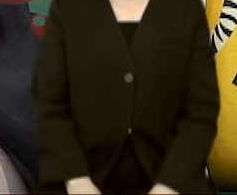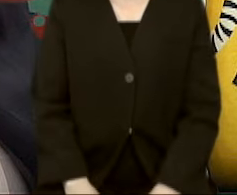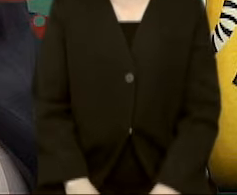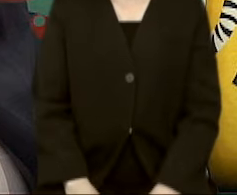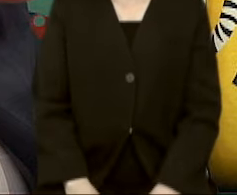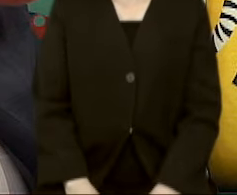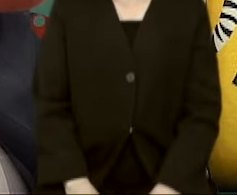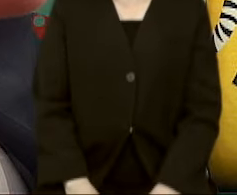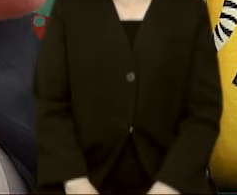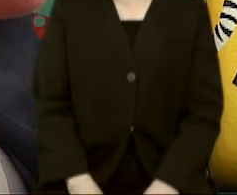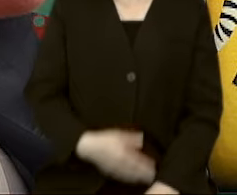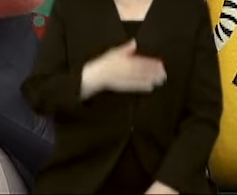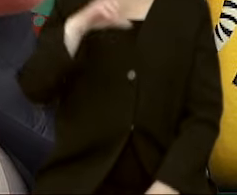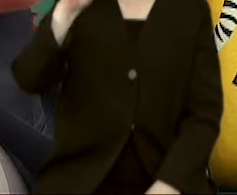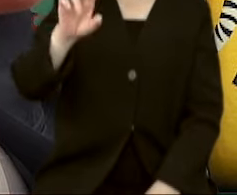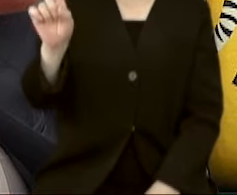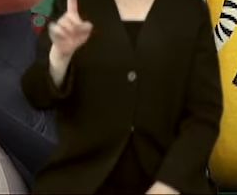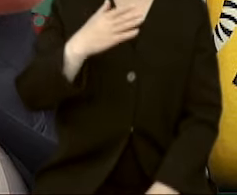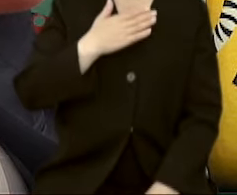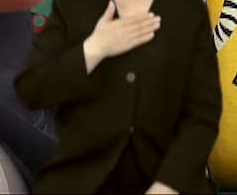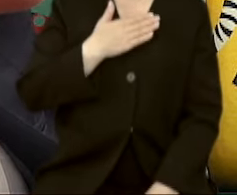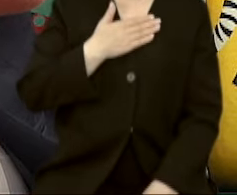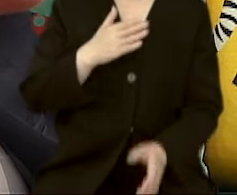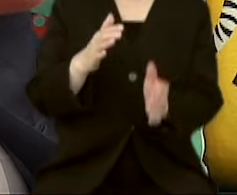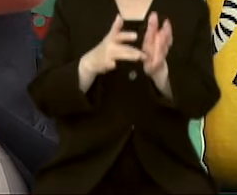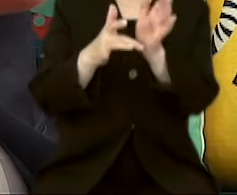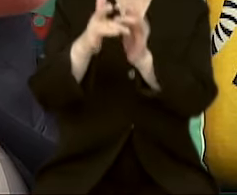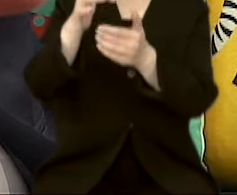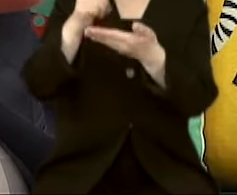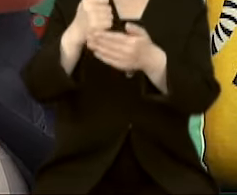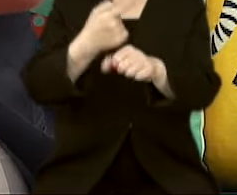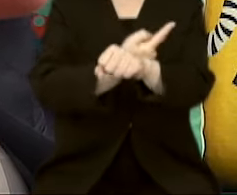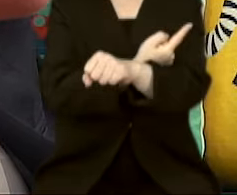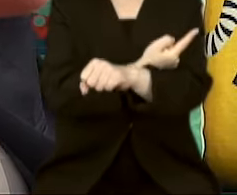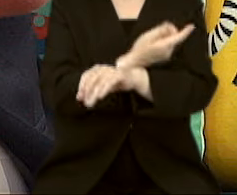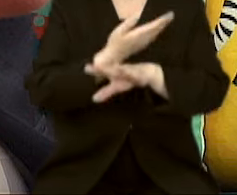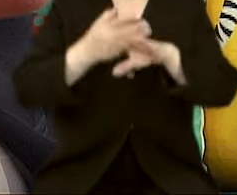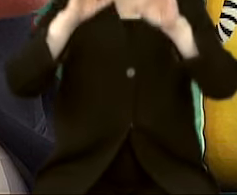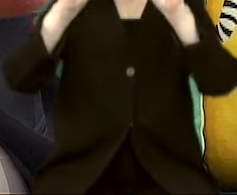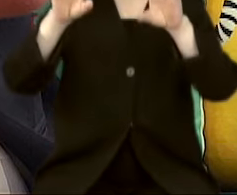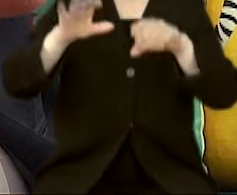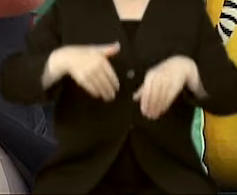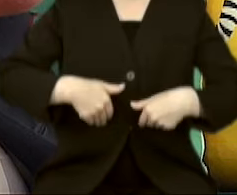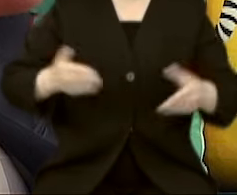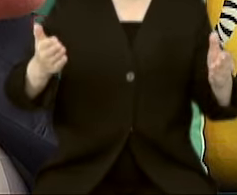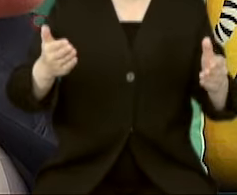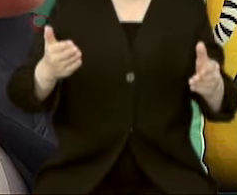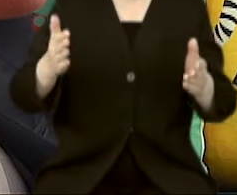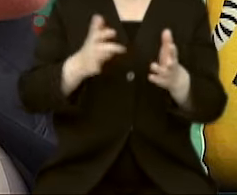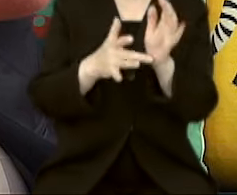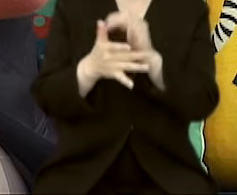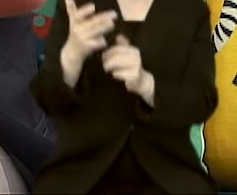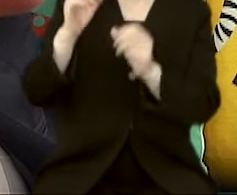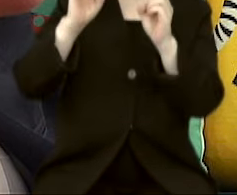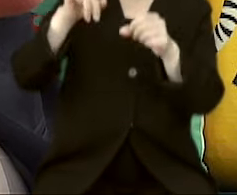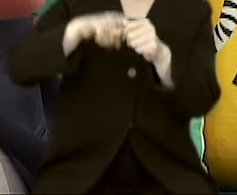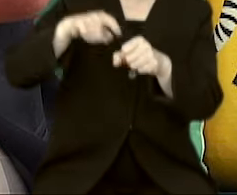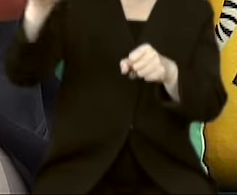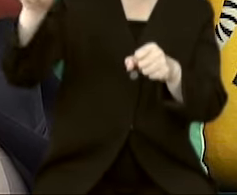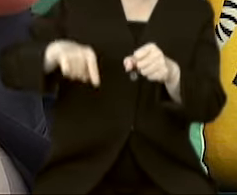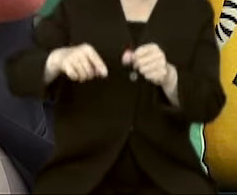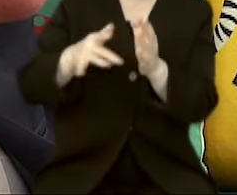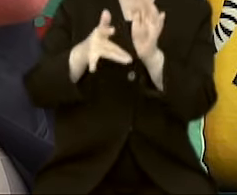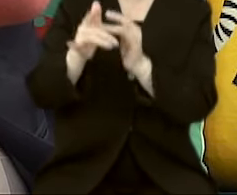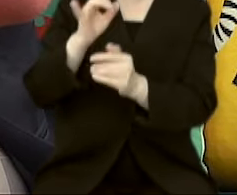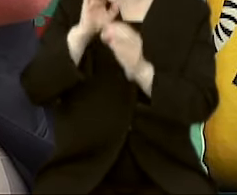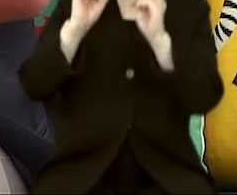상황이었어요. 그런데 제가 말하기를 나는 예수 이외에는 전할 게 없습니다. 나는 예수를 전하러 왔고 예수밖에